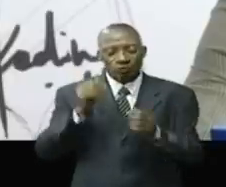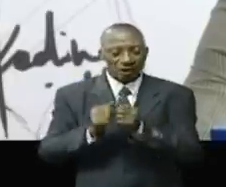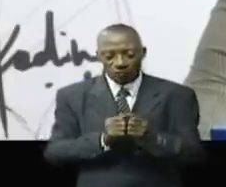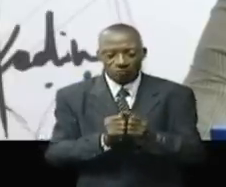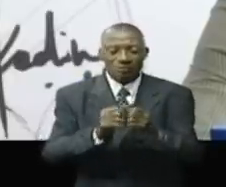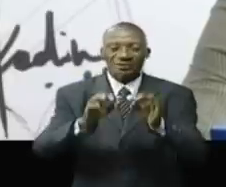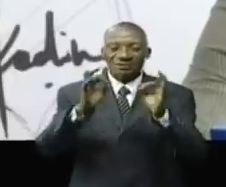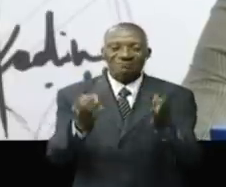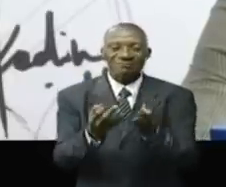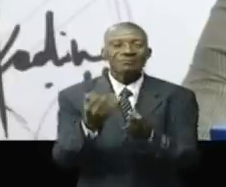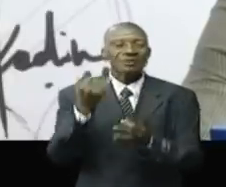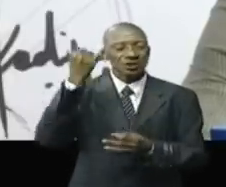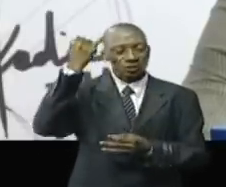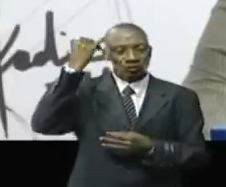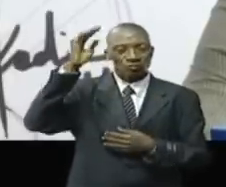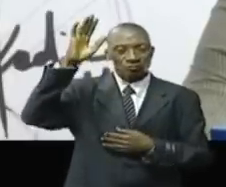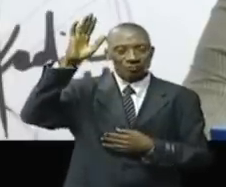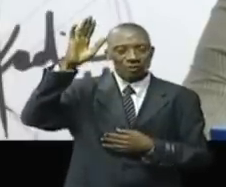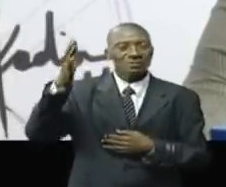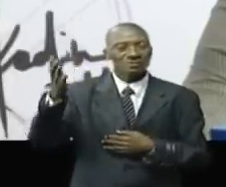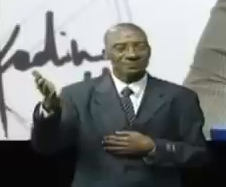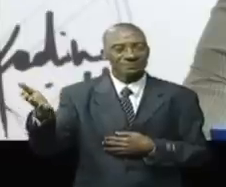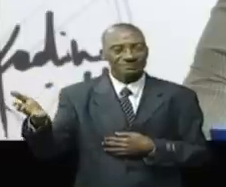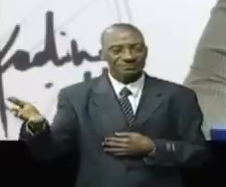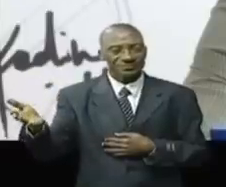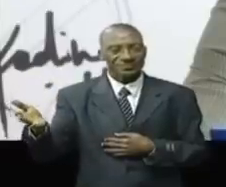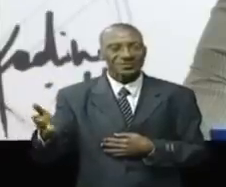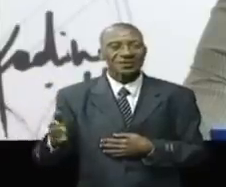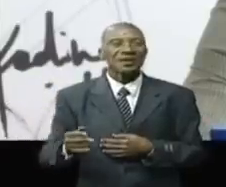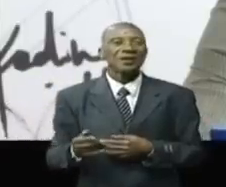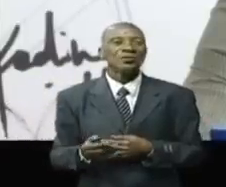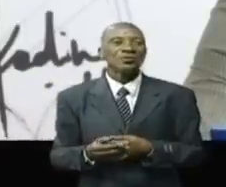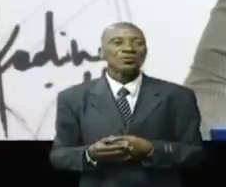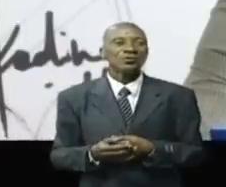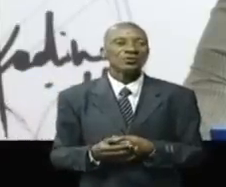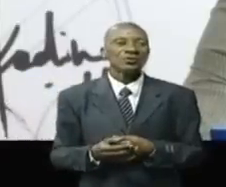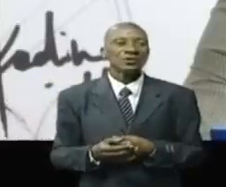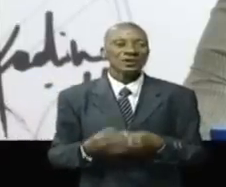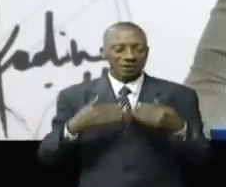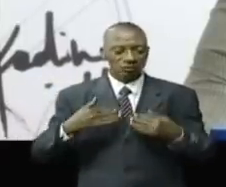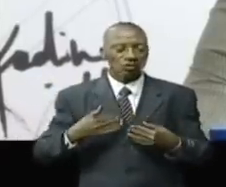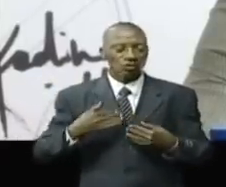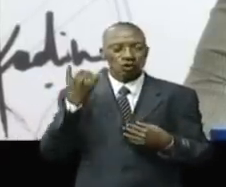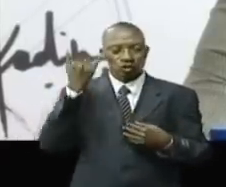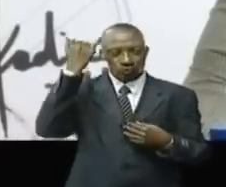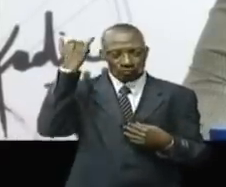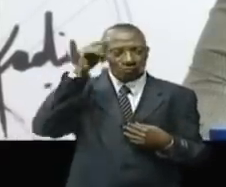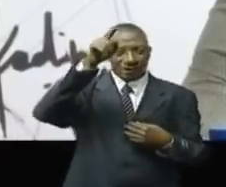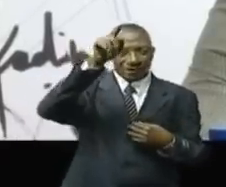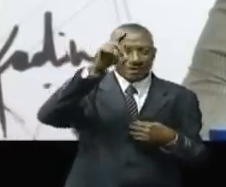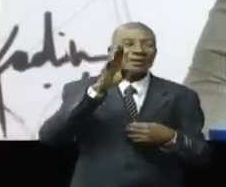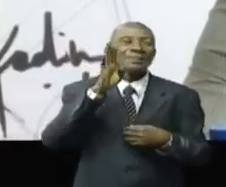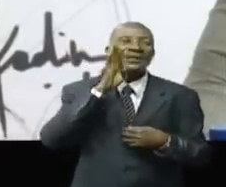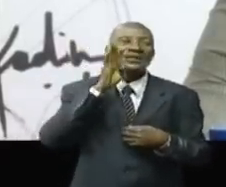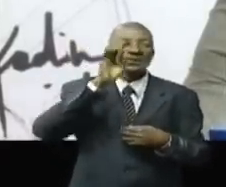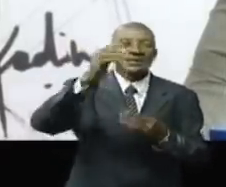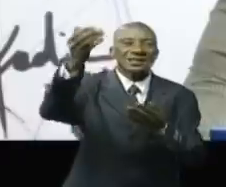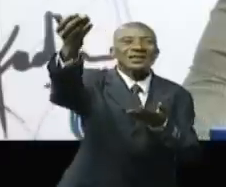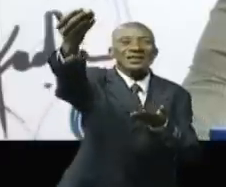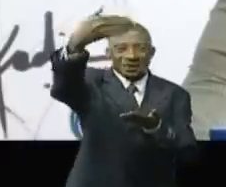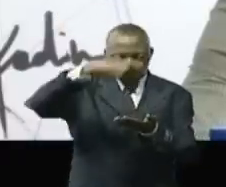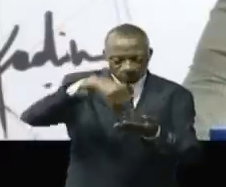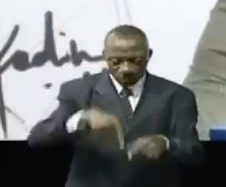Lumumba à ce que ce rapatriement s'efface de la meilleure manière possible. Et bien